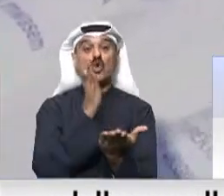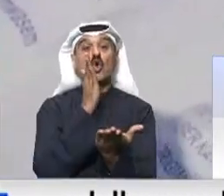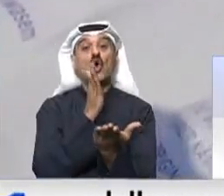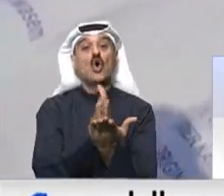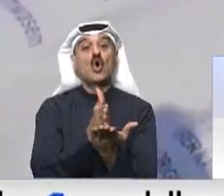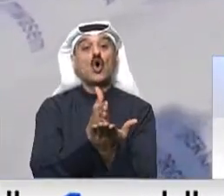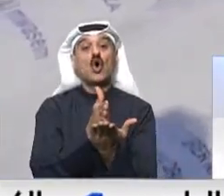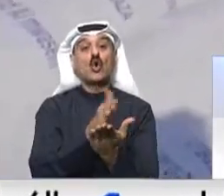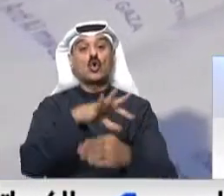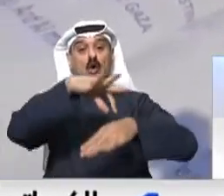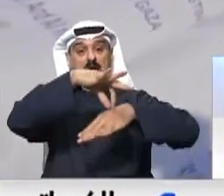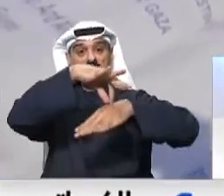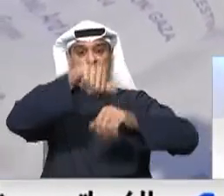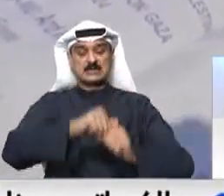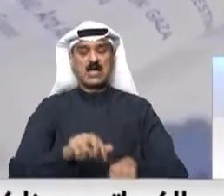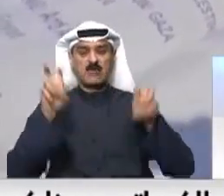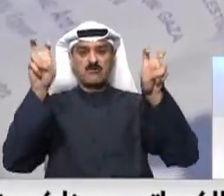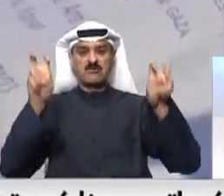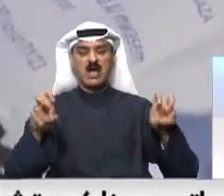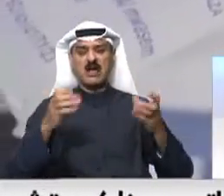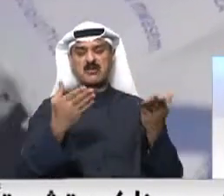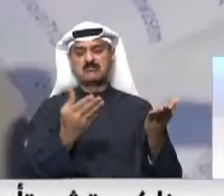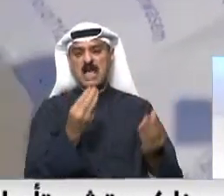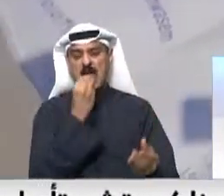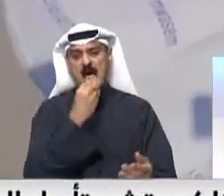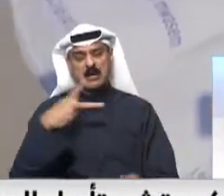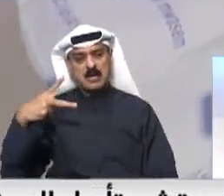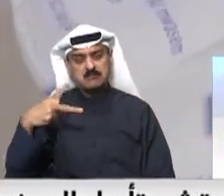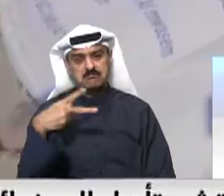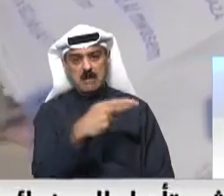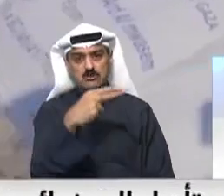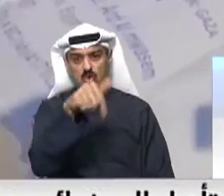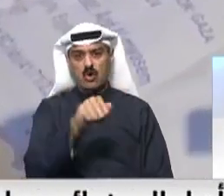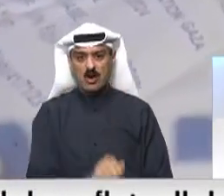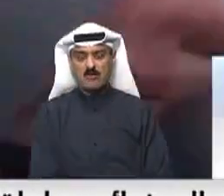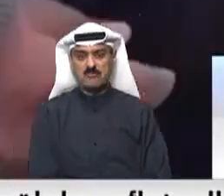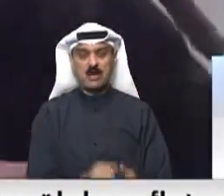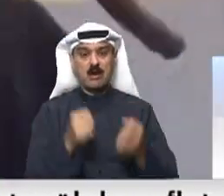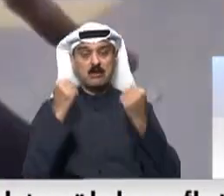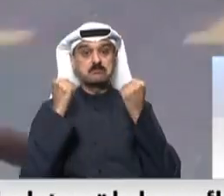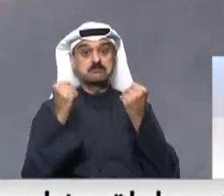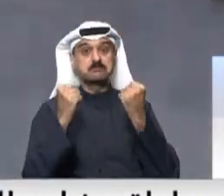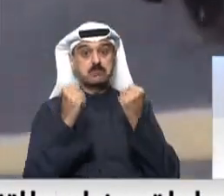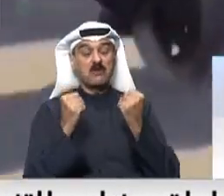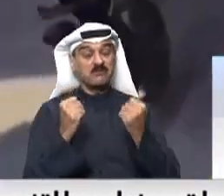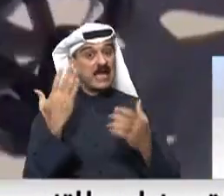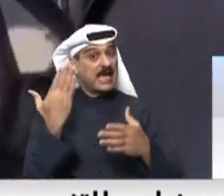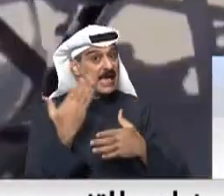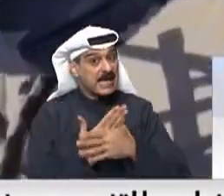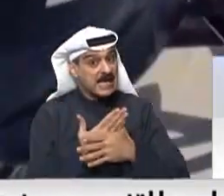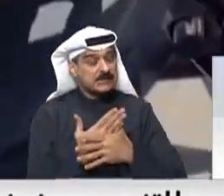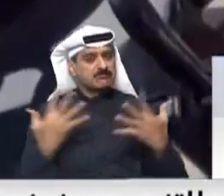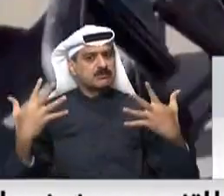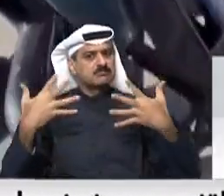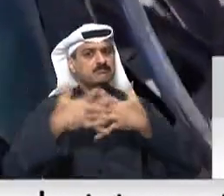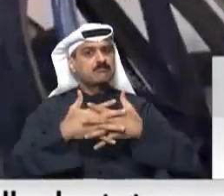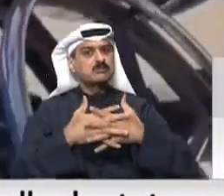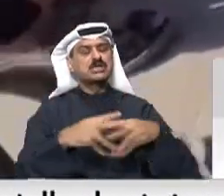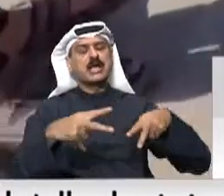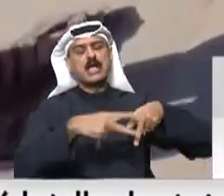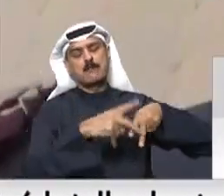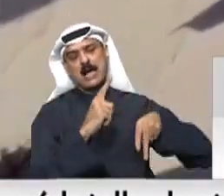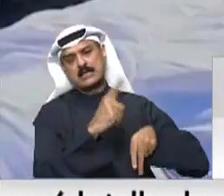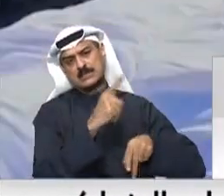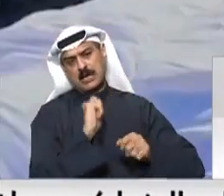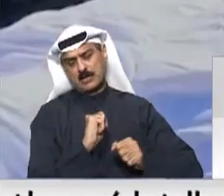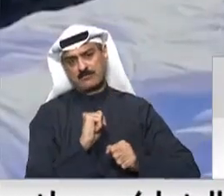لانور في ظل مجاعه وشيكه في غزه يصل الى حد التامر والاشتراك في جريمه الاباده الجماعيه